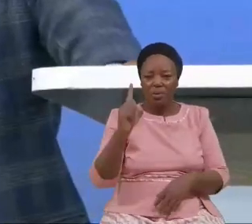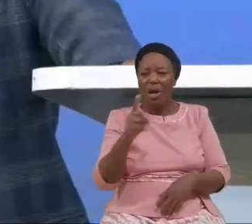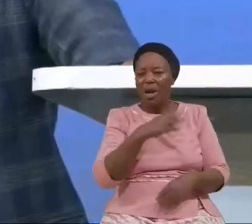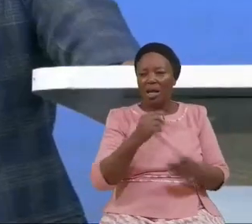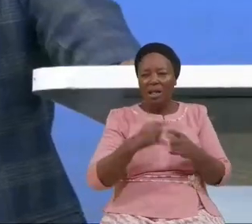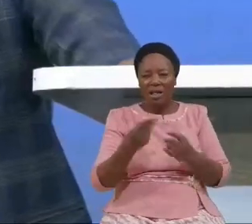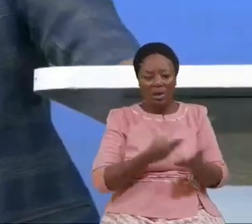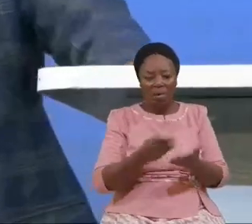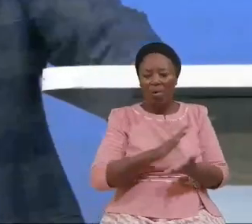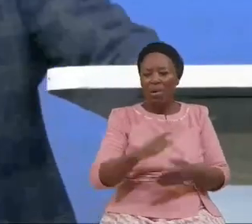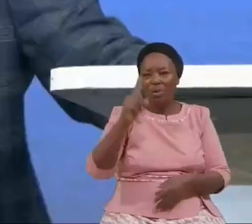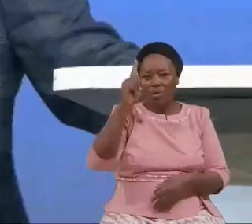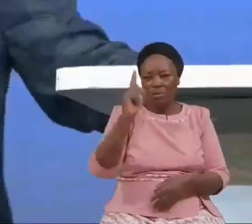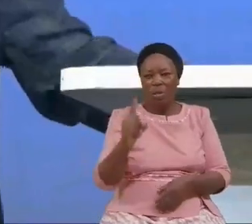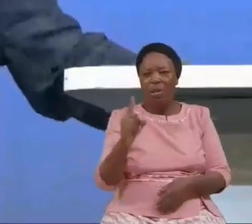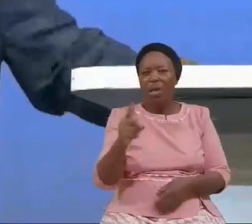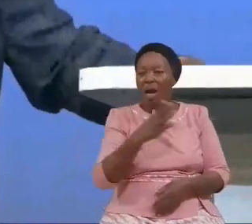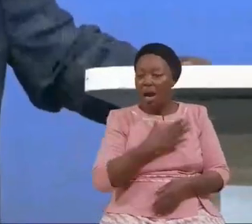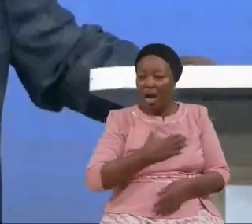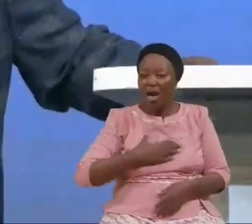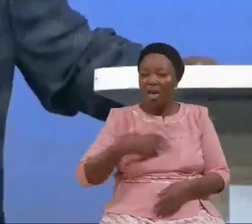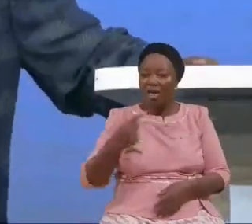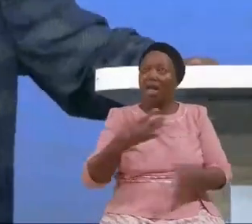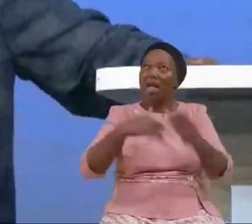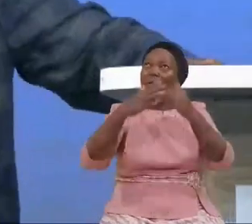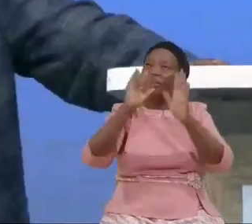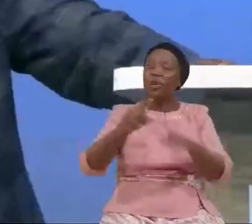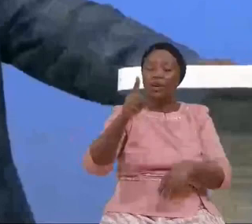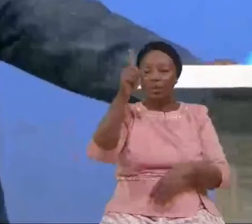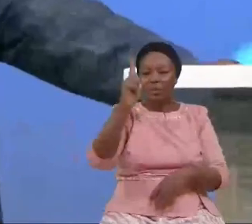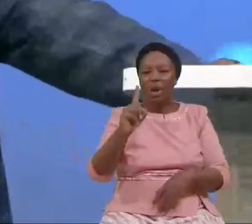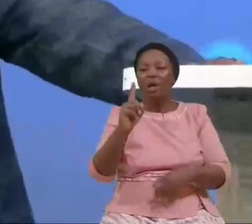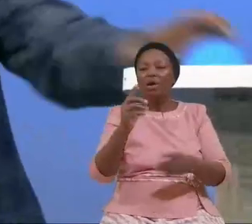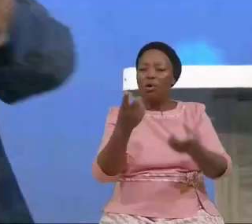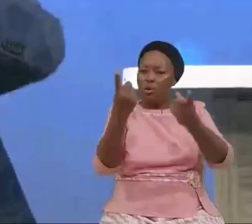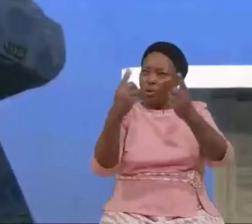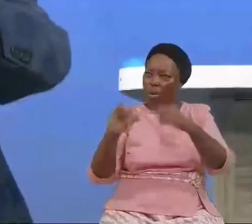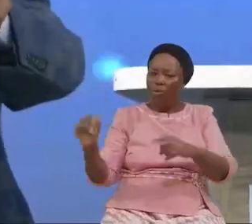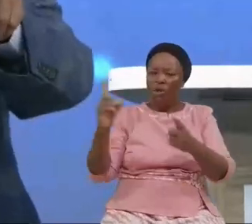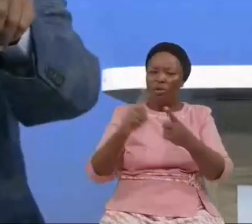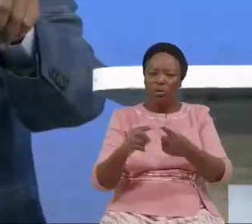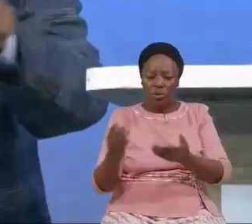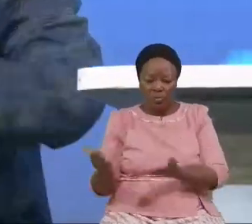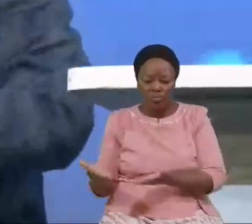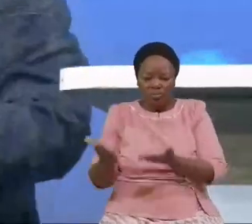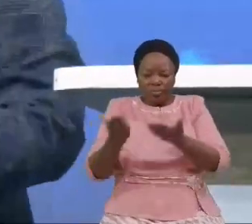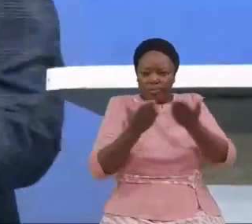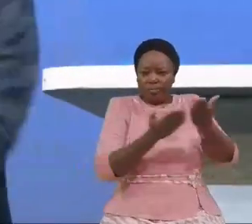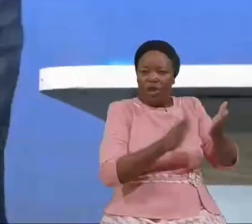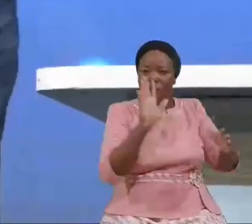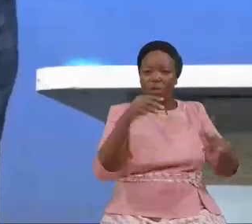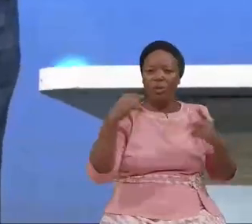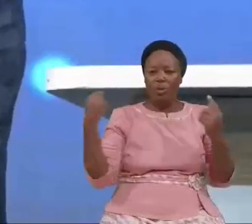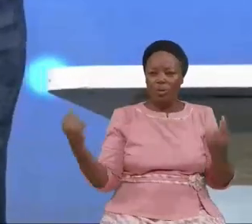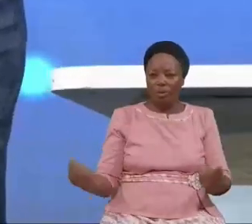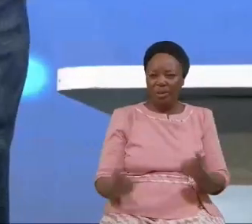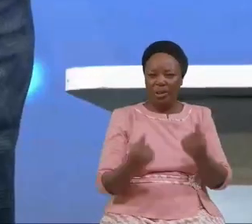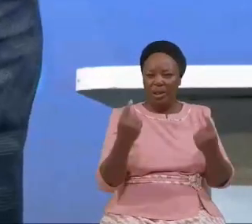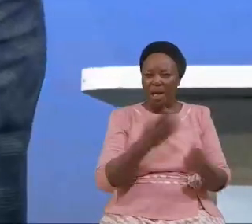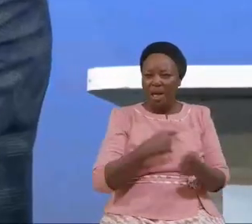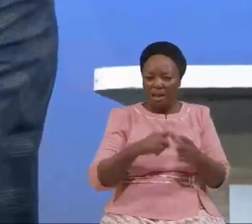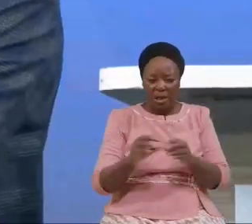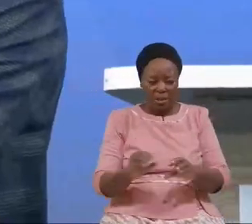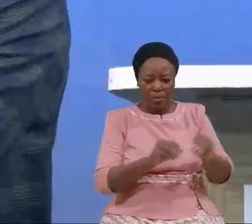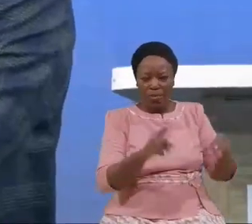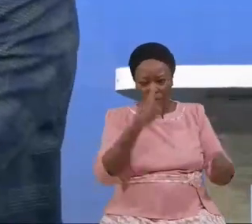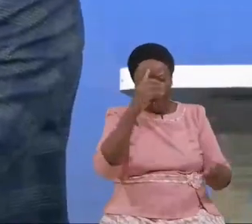saint que l'homme céleste venant porter des péchés et tu places